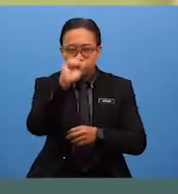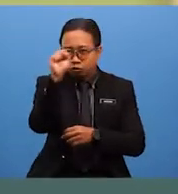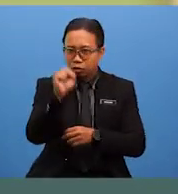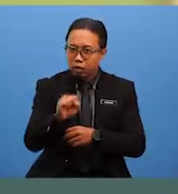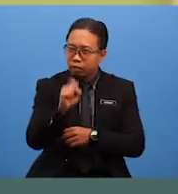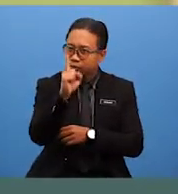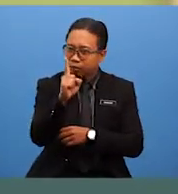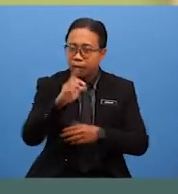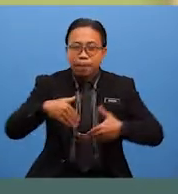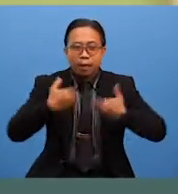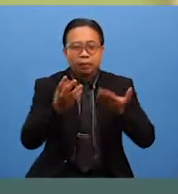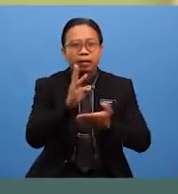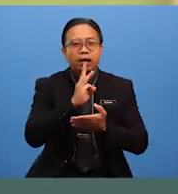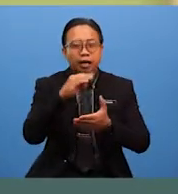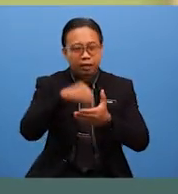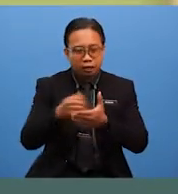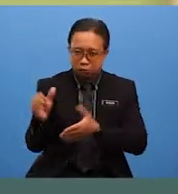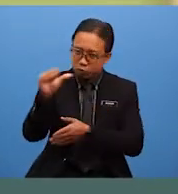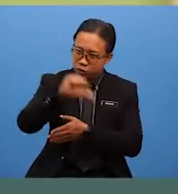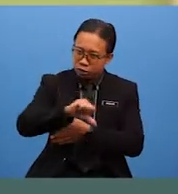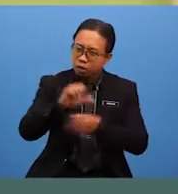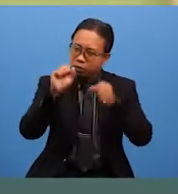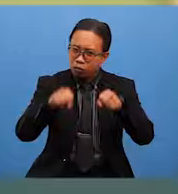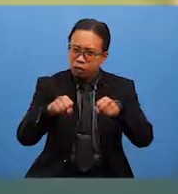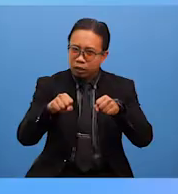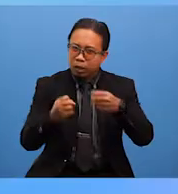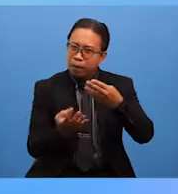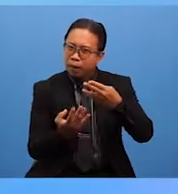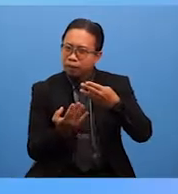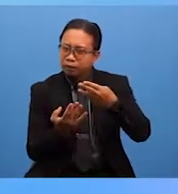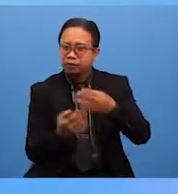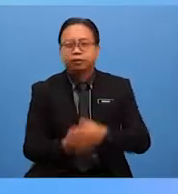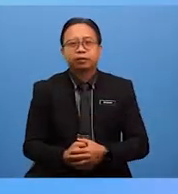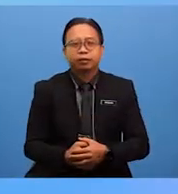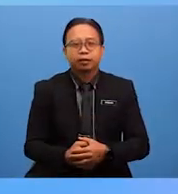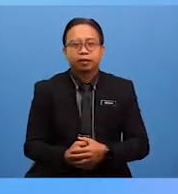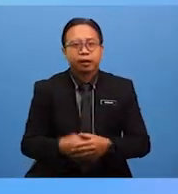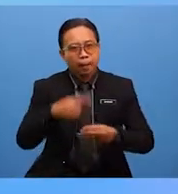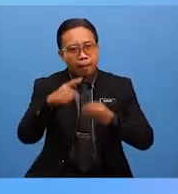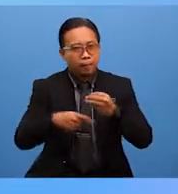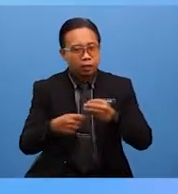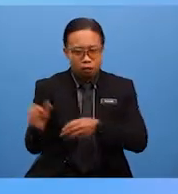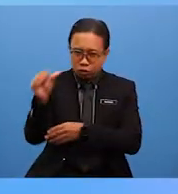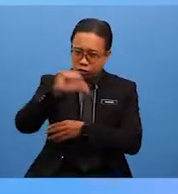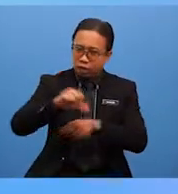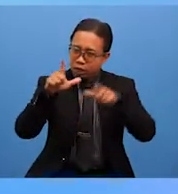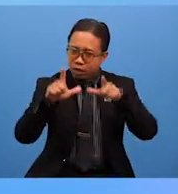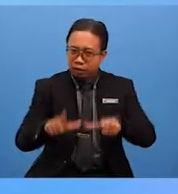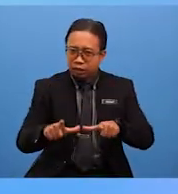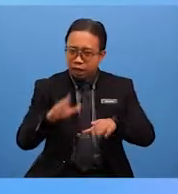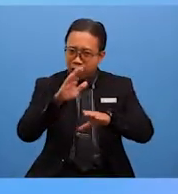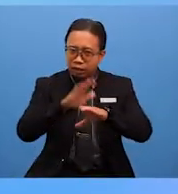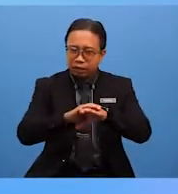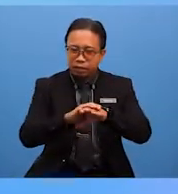bagaimana air di dalam ciri dapat dipanaskan Apa beda CB diletakkan